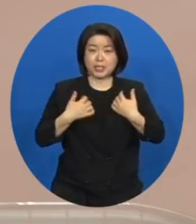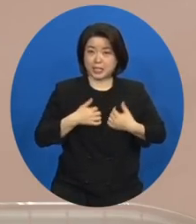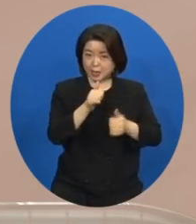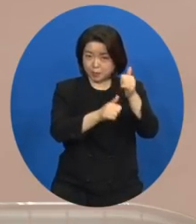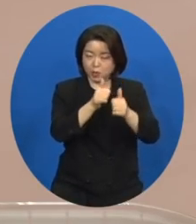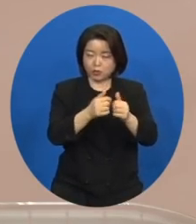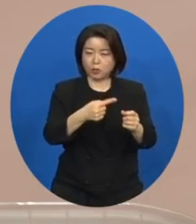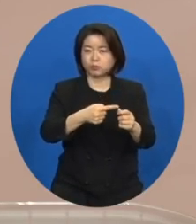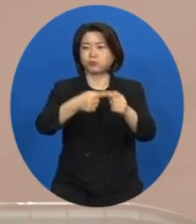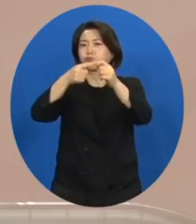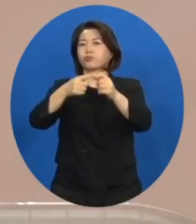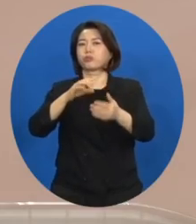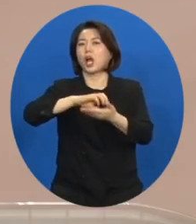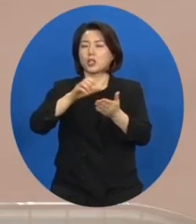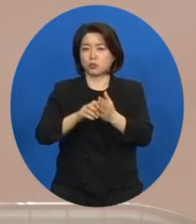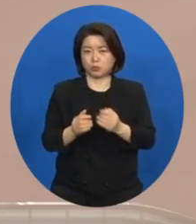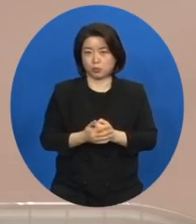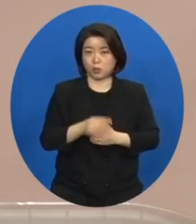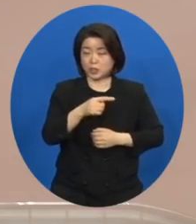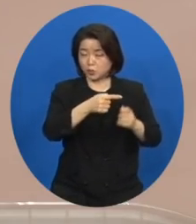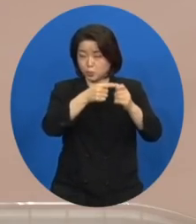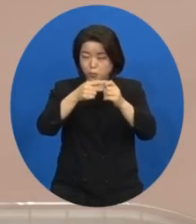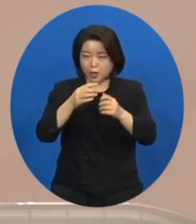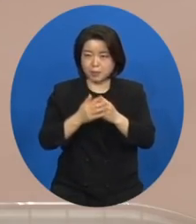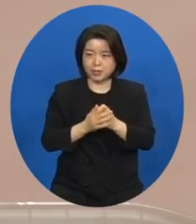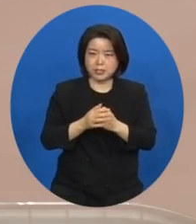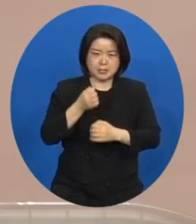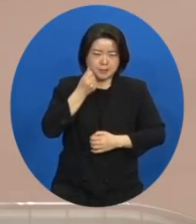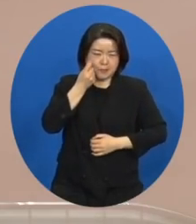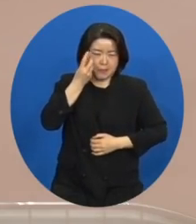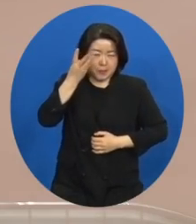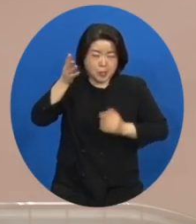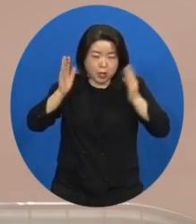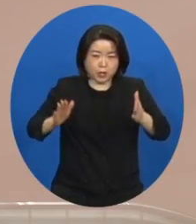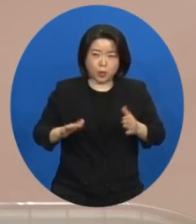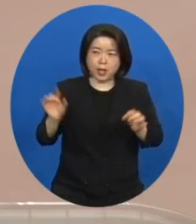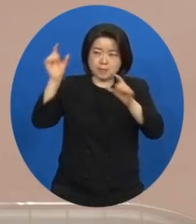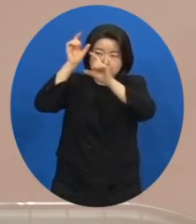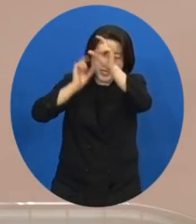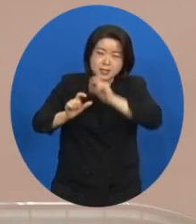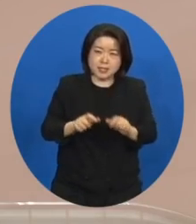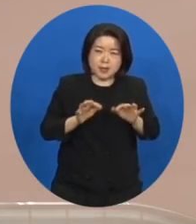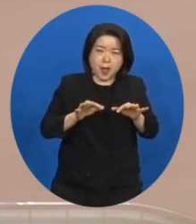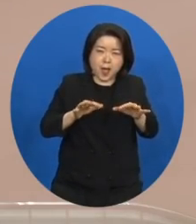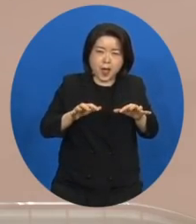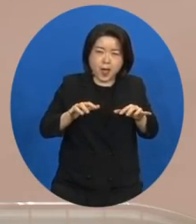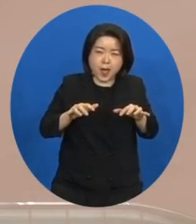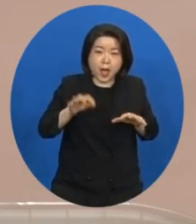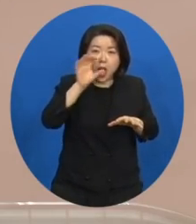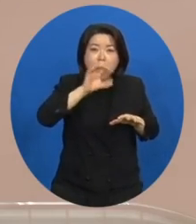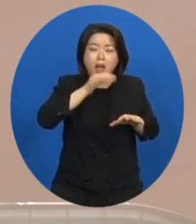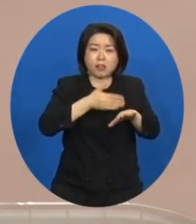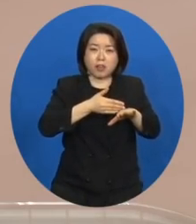게임 대회에서 우승 하려면 몇 개월에 밤을 새서 연습을 해야 됩니다 우승을 했어요